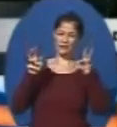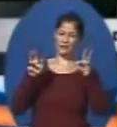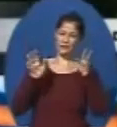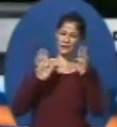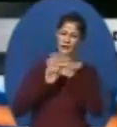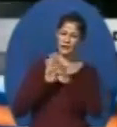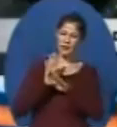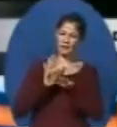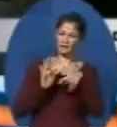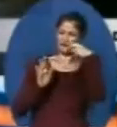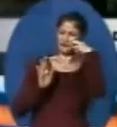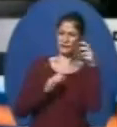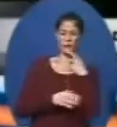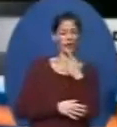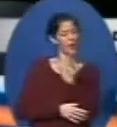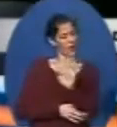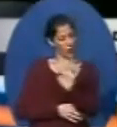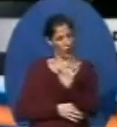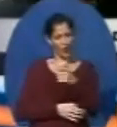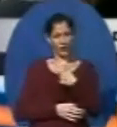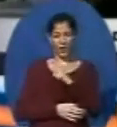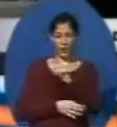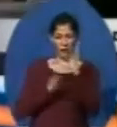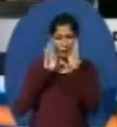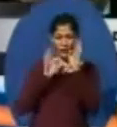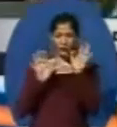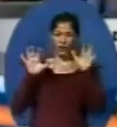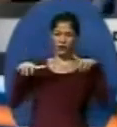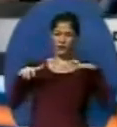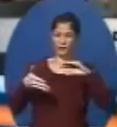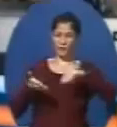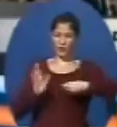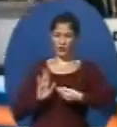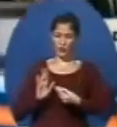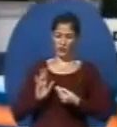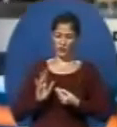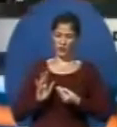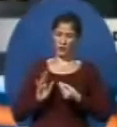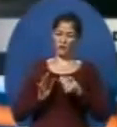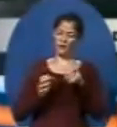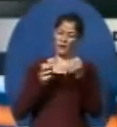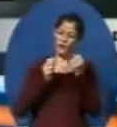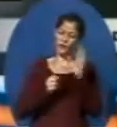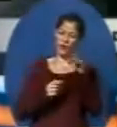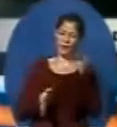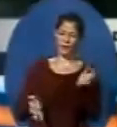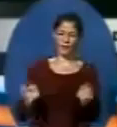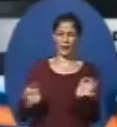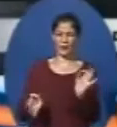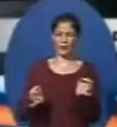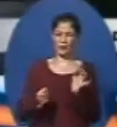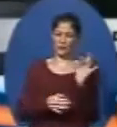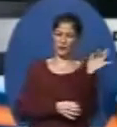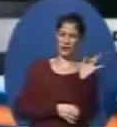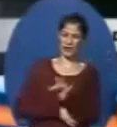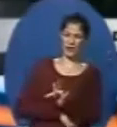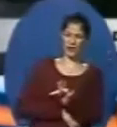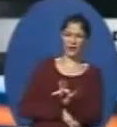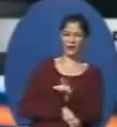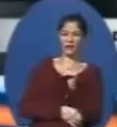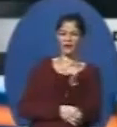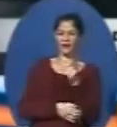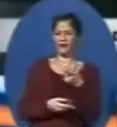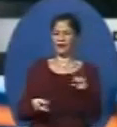שמסביבו, יאתר לבקשת חנינה. לא יאתר. יש להניח שהפרקליטות תתנגד. ובלי חתימת קיום של שר